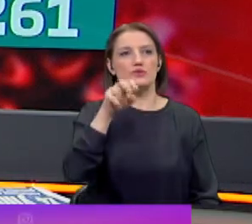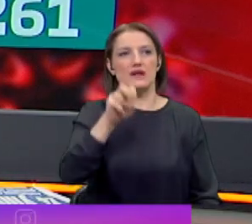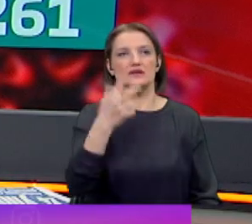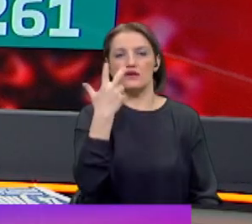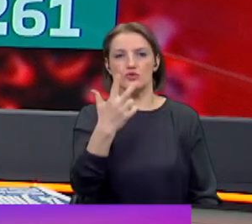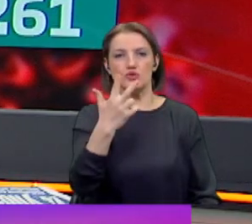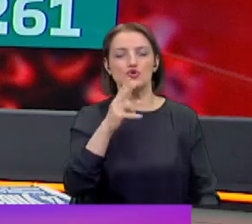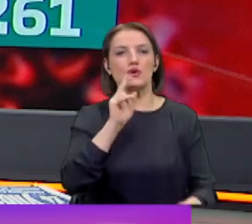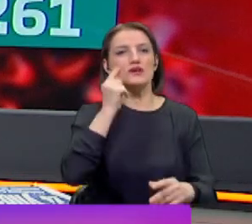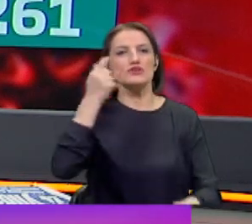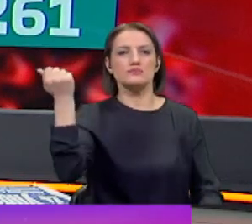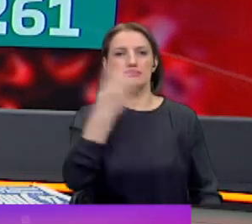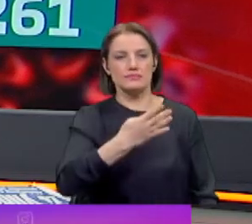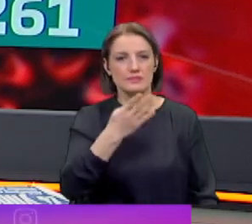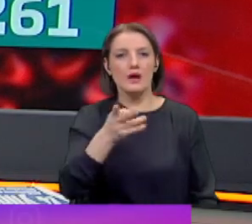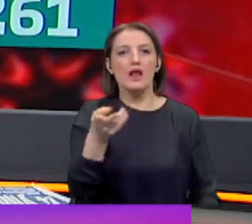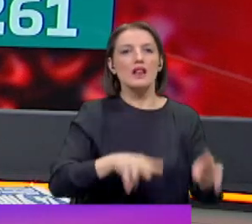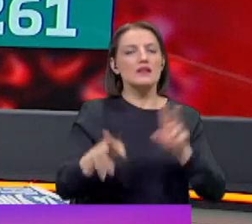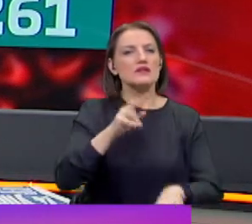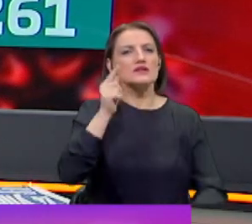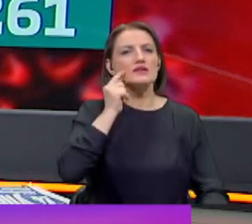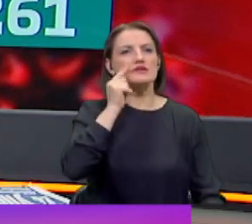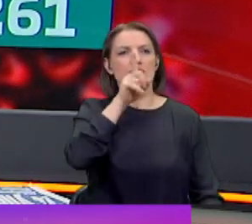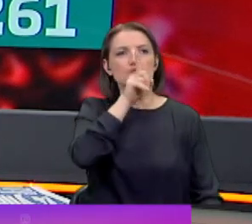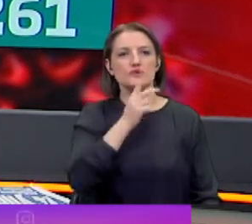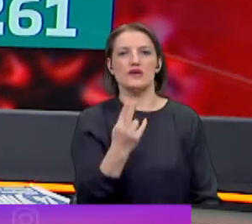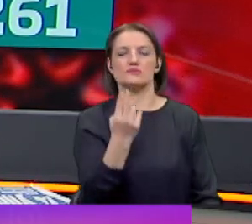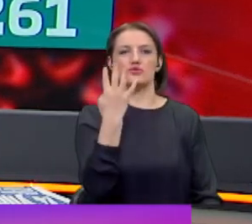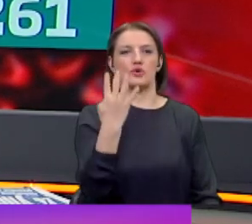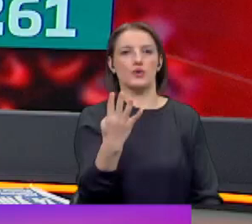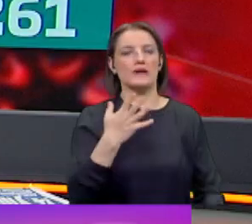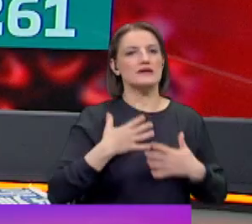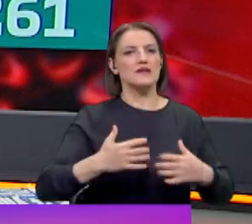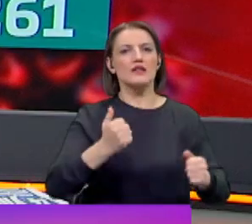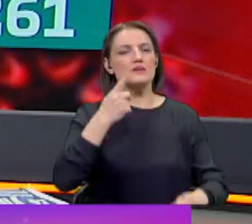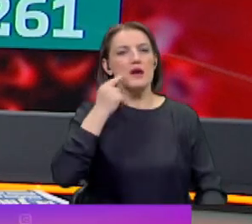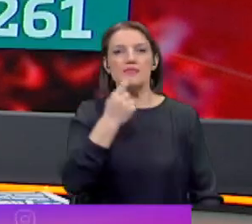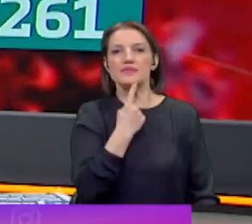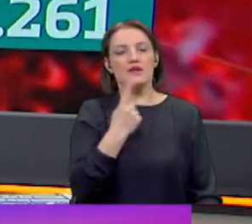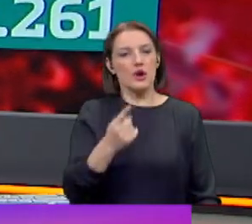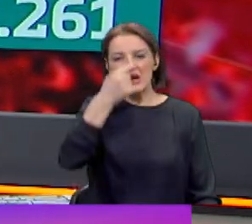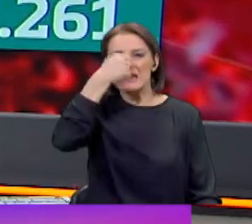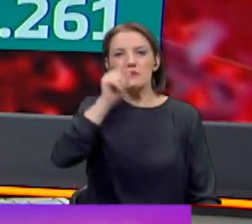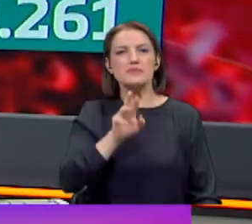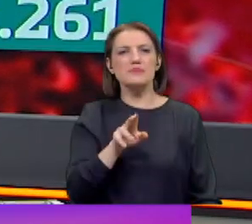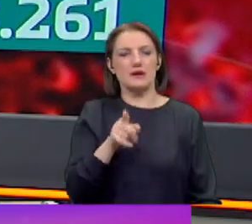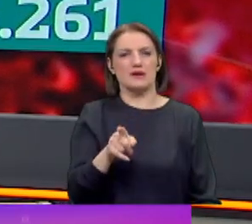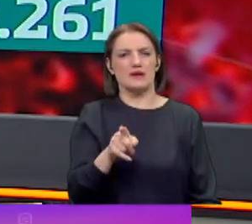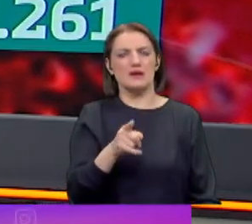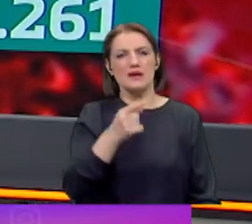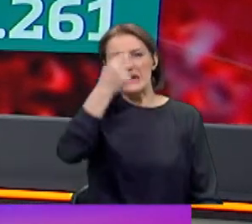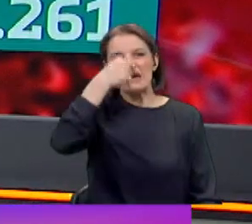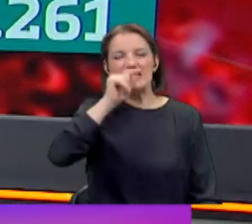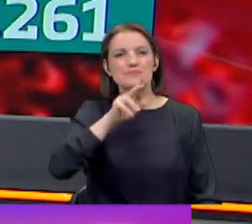edildi vefat edenlerin sayısı 174 ve diyor ki sağlık bakanından grip gibi bir bu verileri yasak